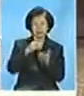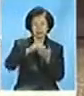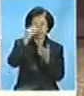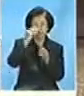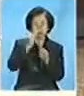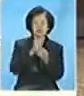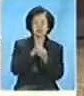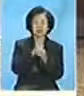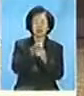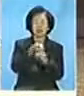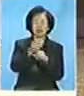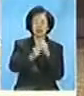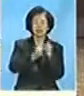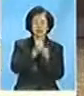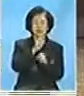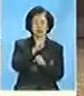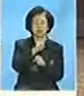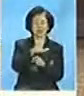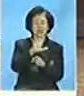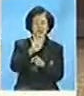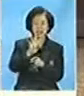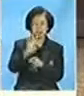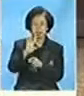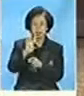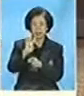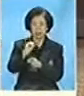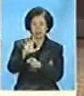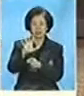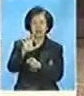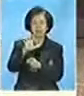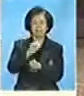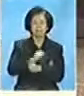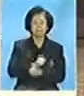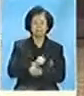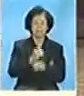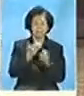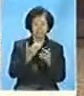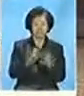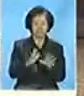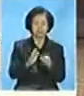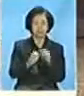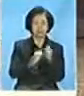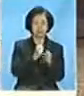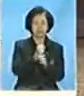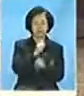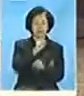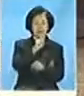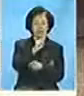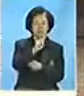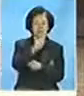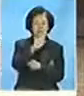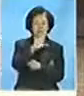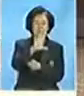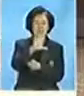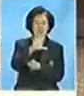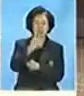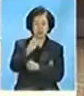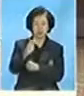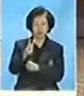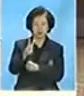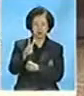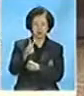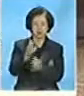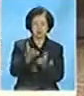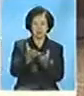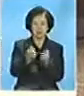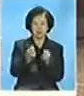เมื่อปี2545หลังจากนั้นในปี2552ผมได้รับ ปัญญา